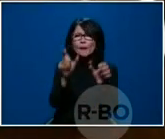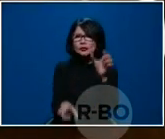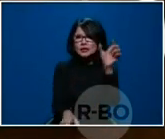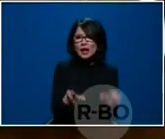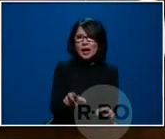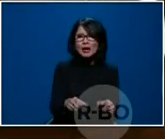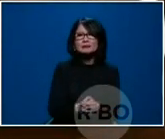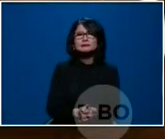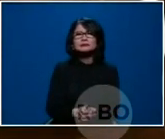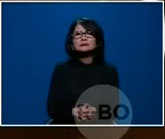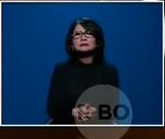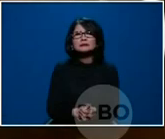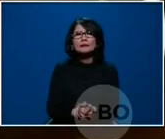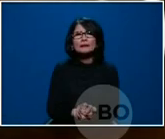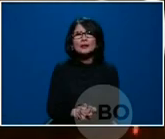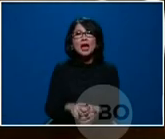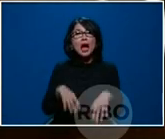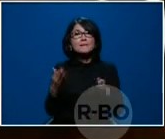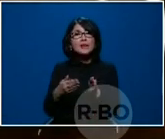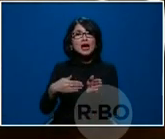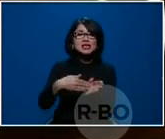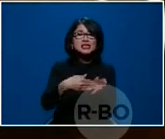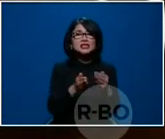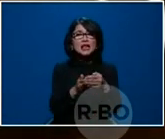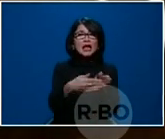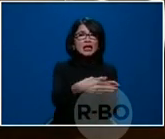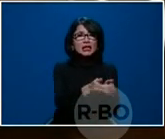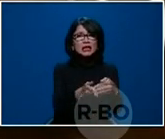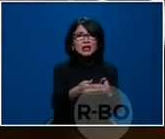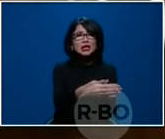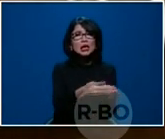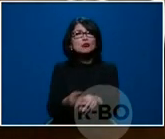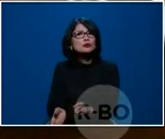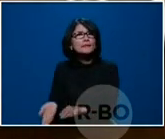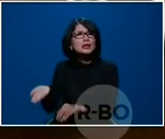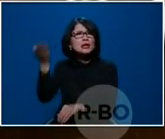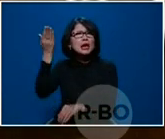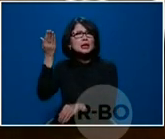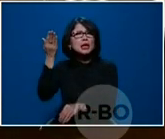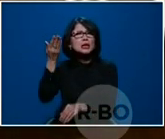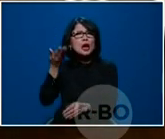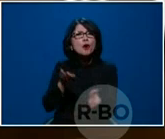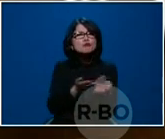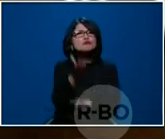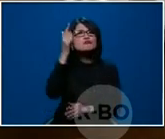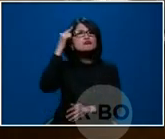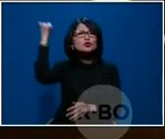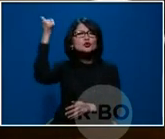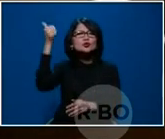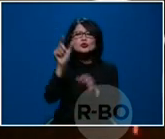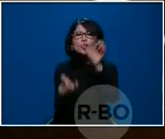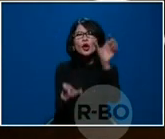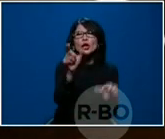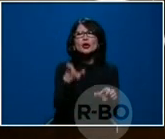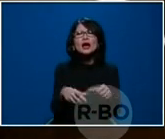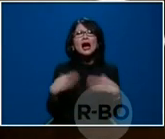nomor dua adalah apa strategi untuk meningkatkan mutu manusia di Jakarta apa